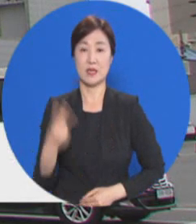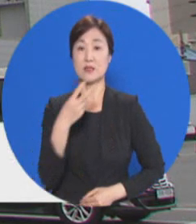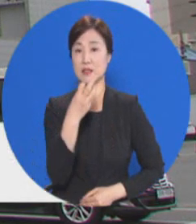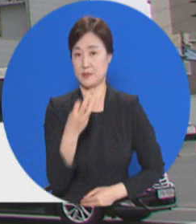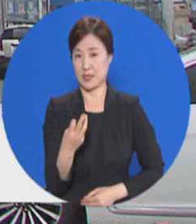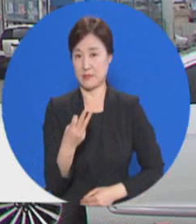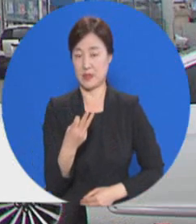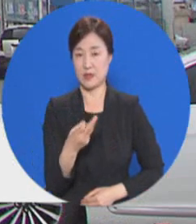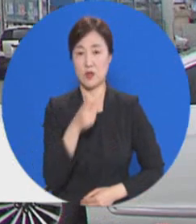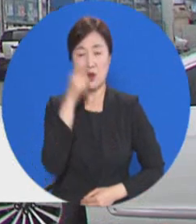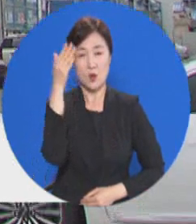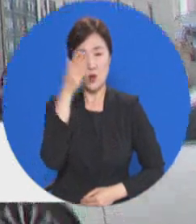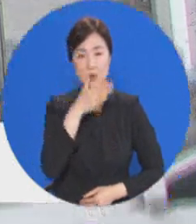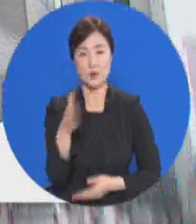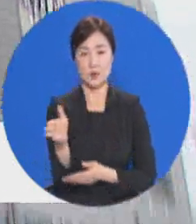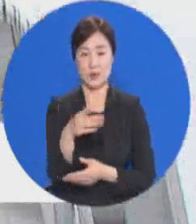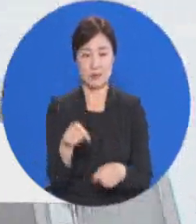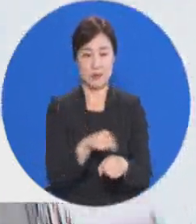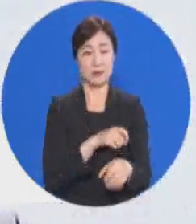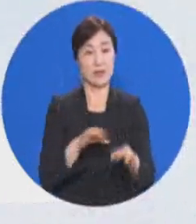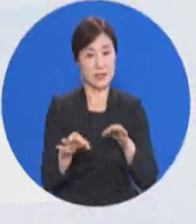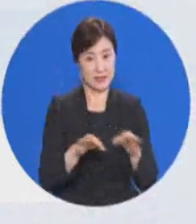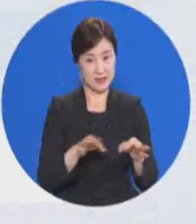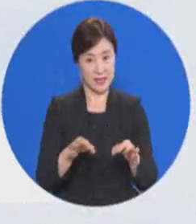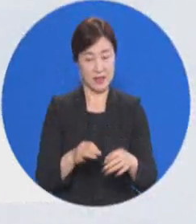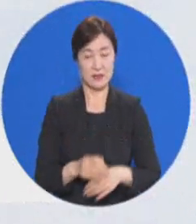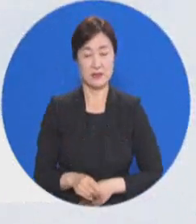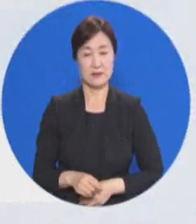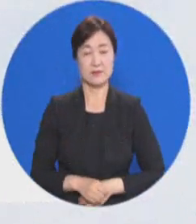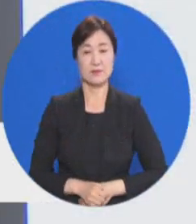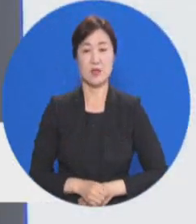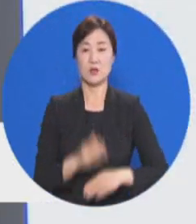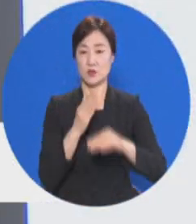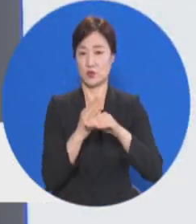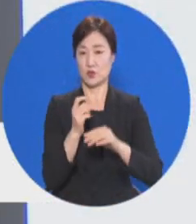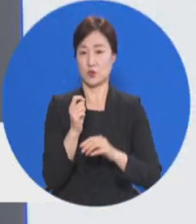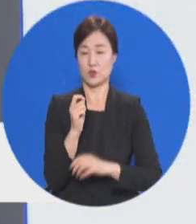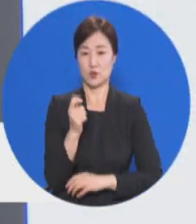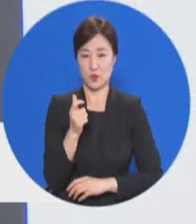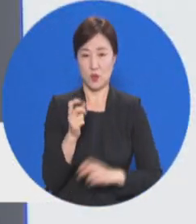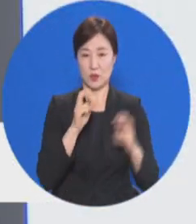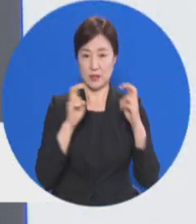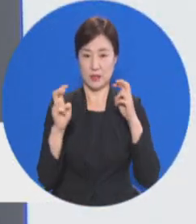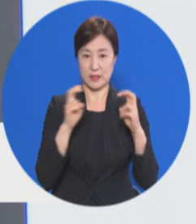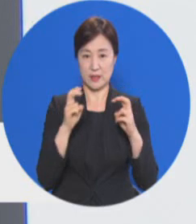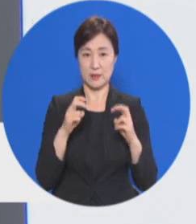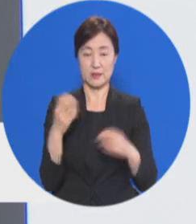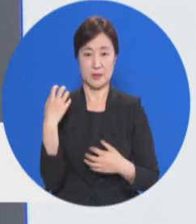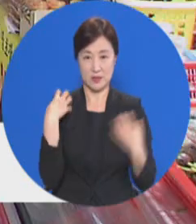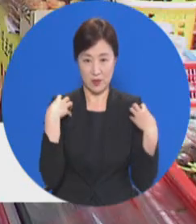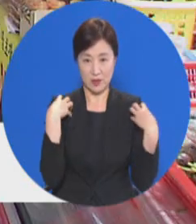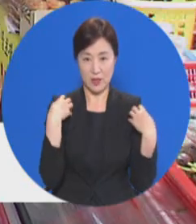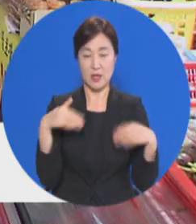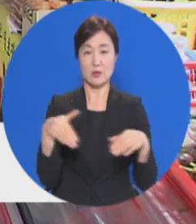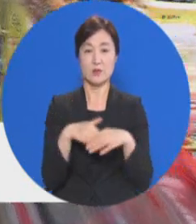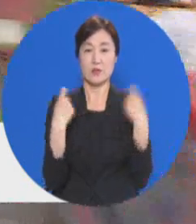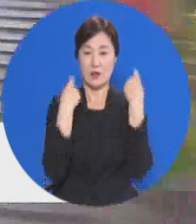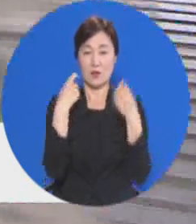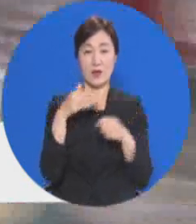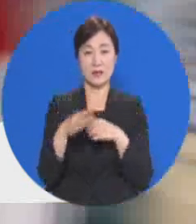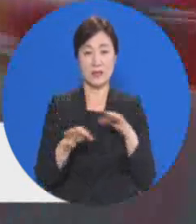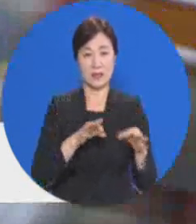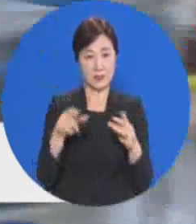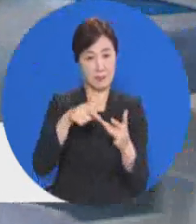2013년 여수 수산물 특화시장은 당시 중소기업청의 문화관광형 시장으로 선정돼 4억 3천만 원의 정부